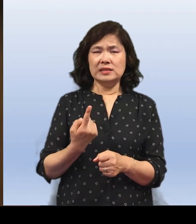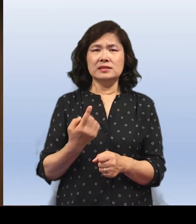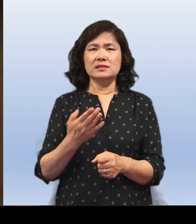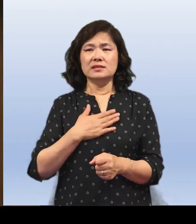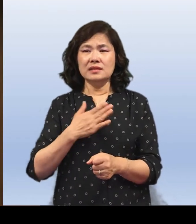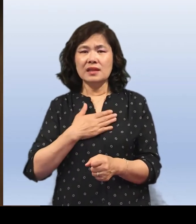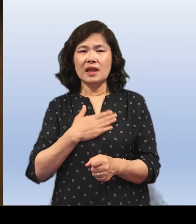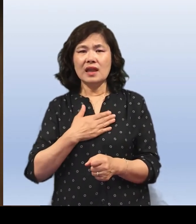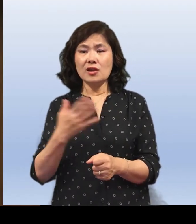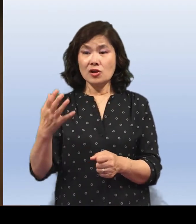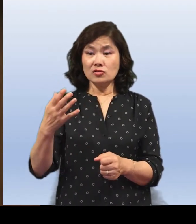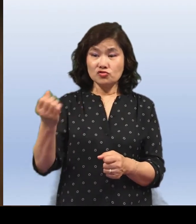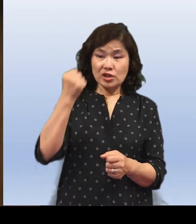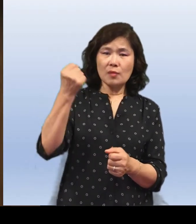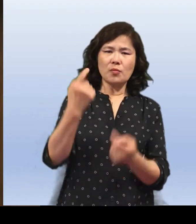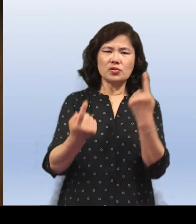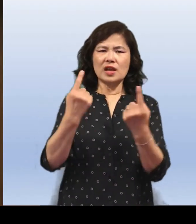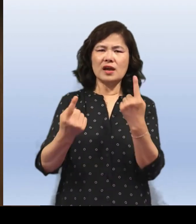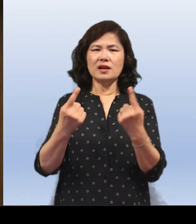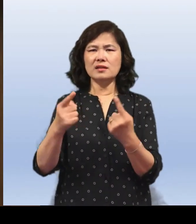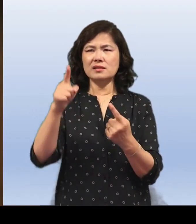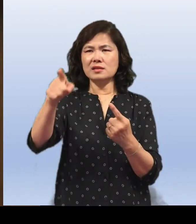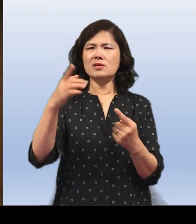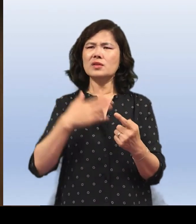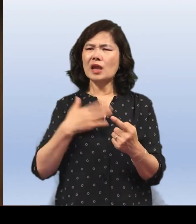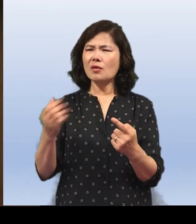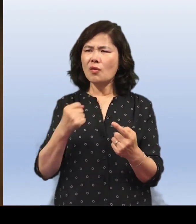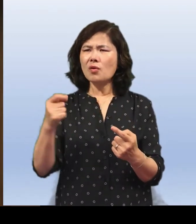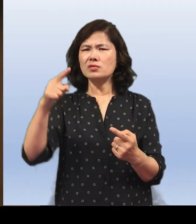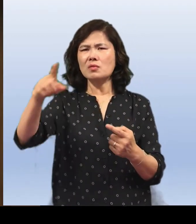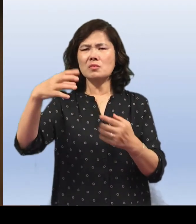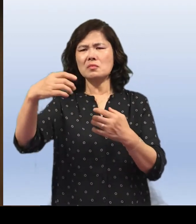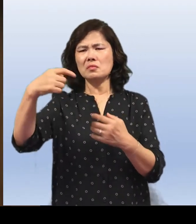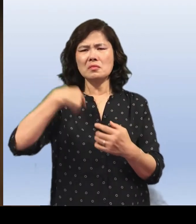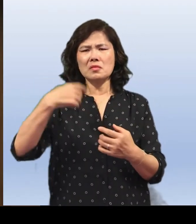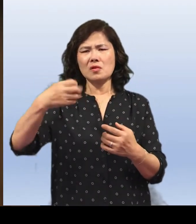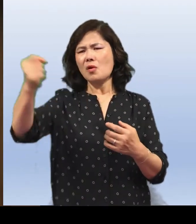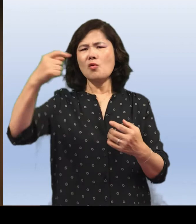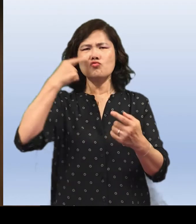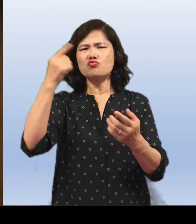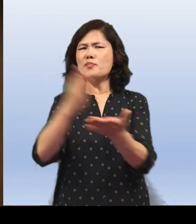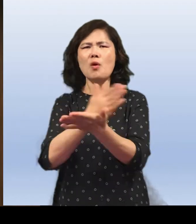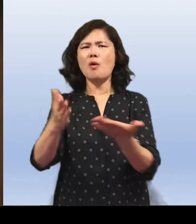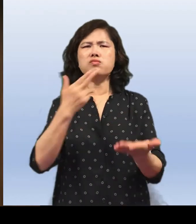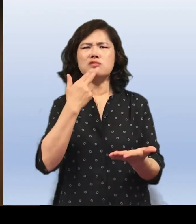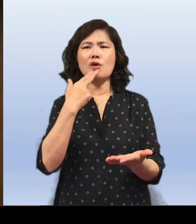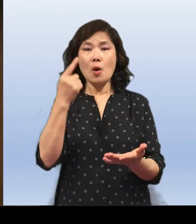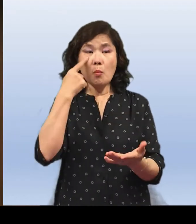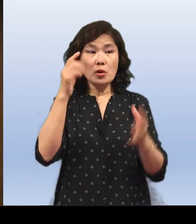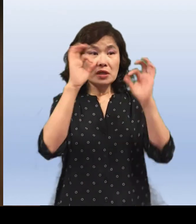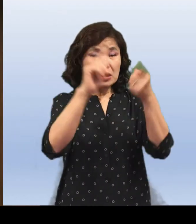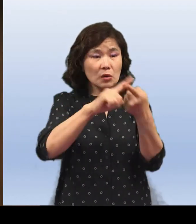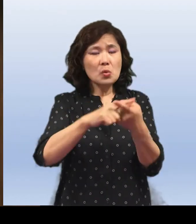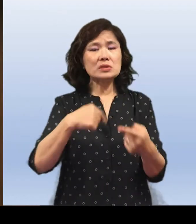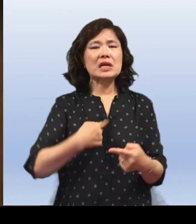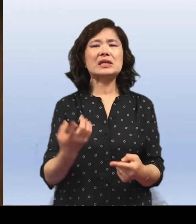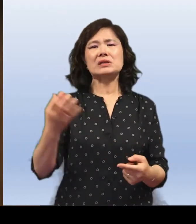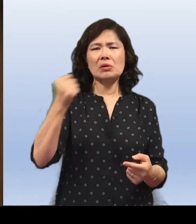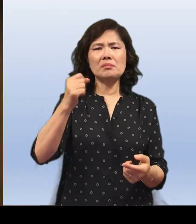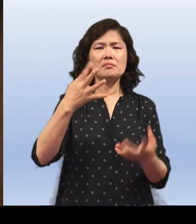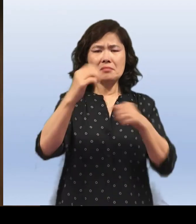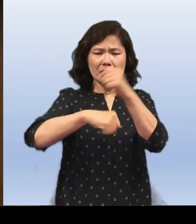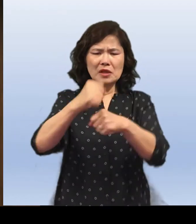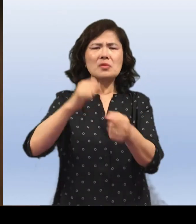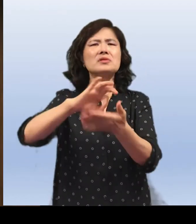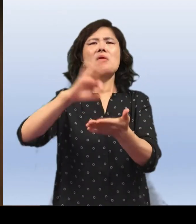내 것을 주장하기보다는 그냥 니께 내 거고 내게 내 건인 사람들이에요. 그래서 그냥 눈에 보이면 보이는 대로 다 자기가 마음대로